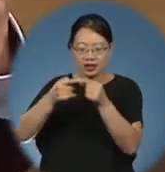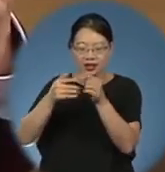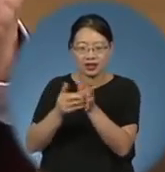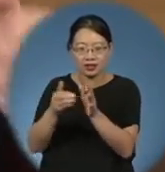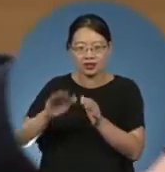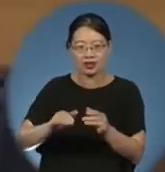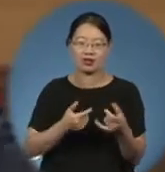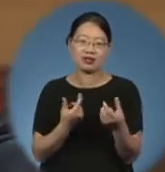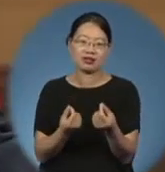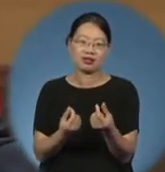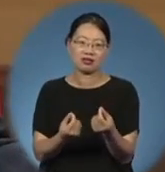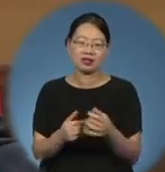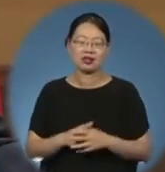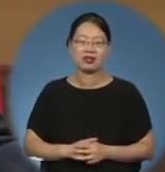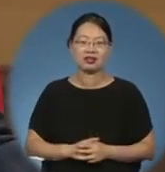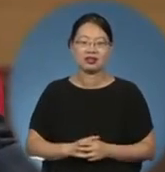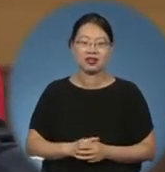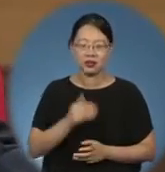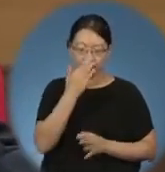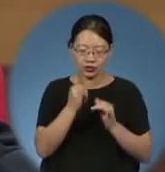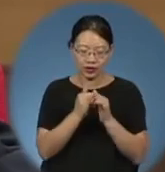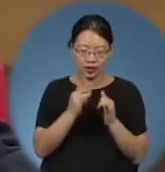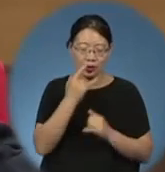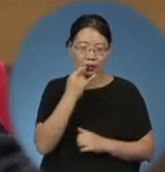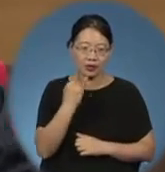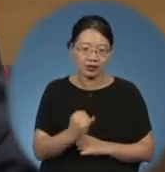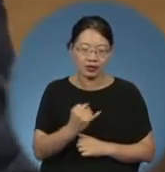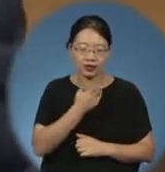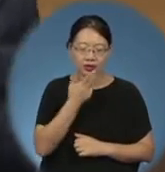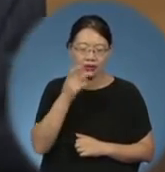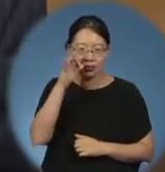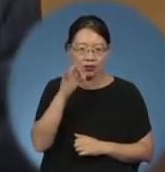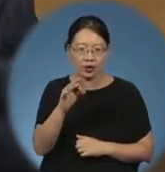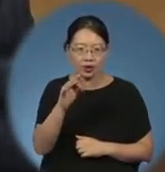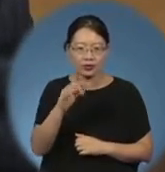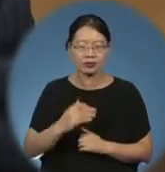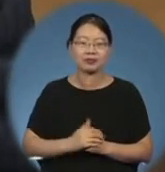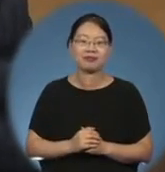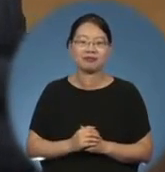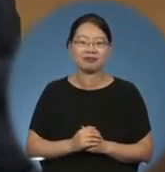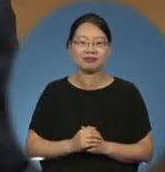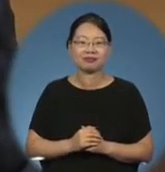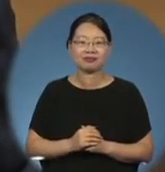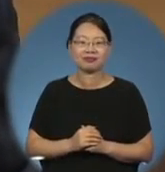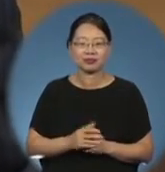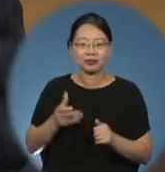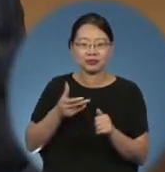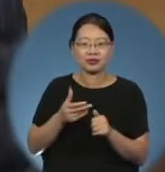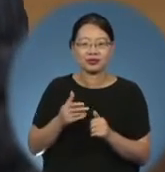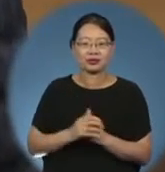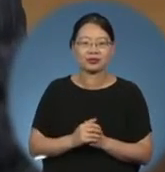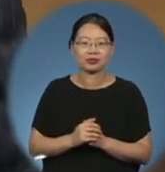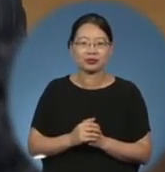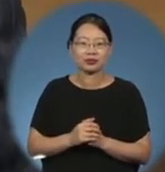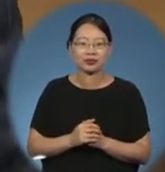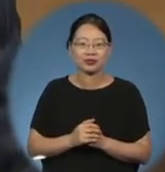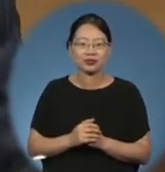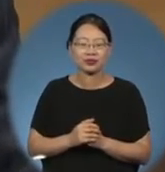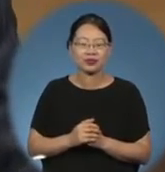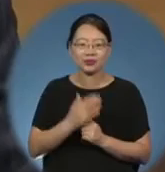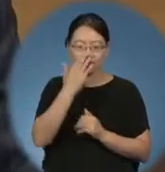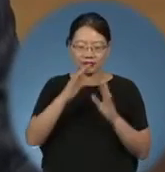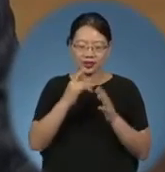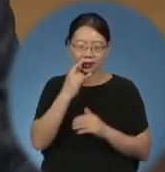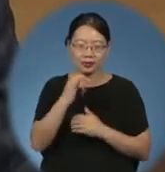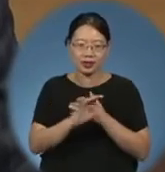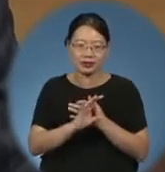마찬가지로 이 유대 어머니 타면 영어로 이제 질 심어 따라 그럽니다 저희 신문들 유리 앞 범 막 유대